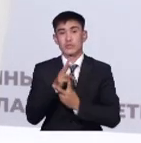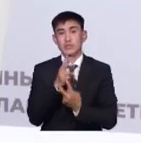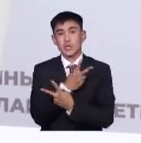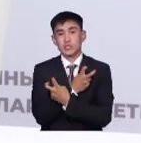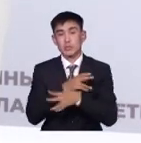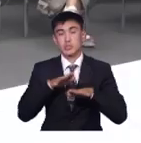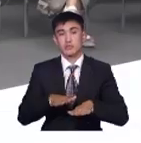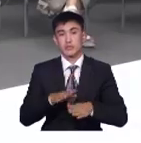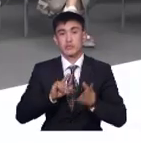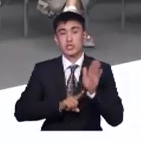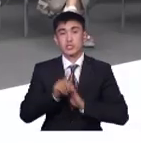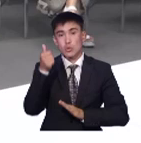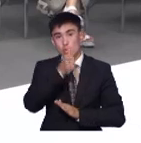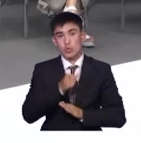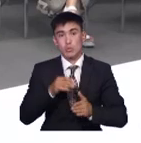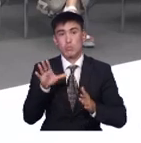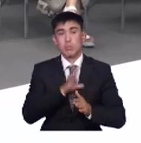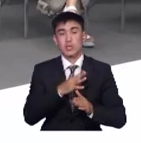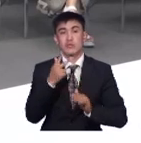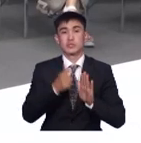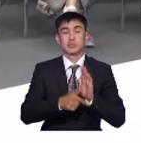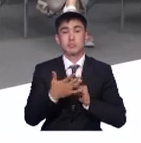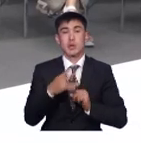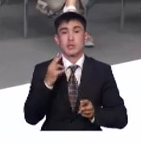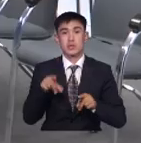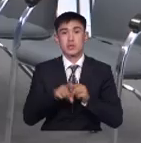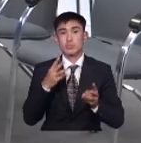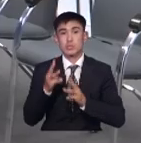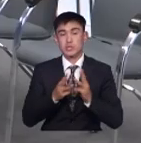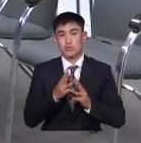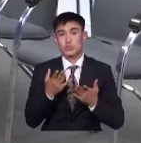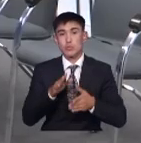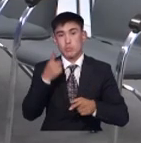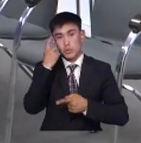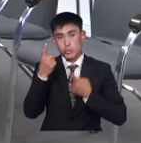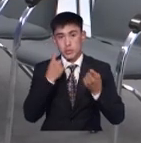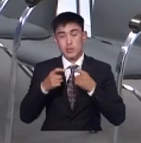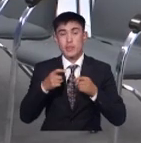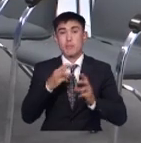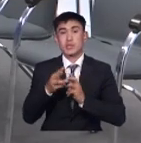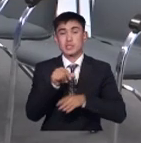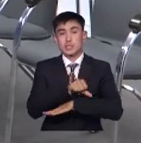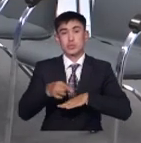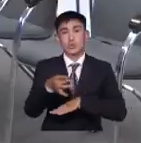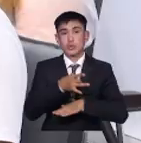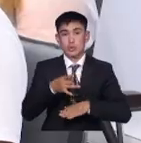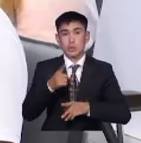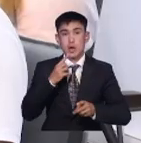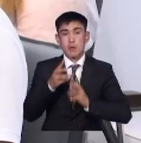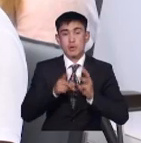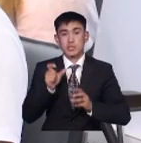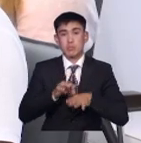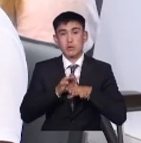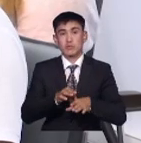дачных массивов. Всего с начала года произошло 75 подобных случаев. Чтобы предупредить пожары на территории региона,